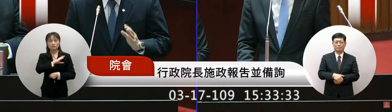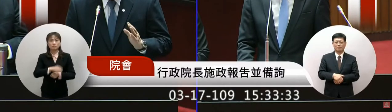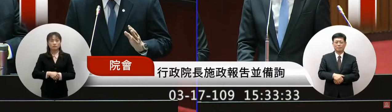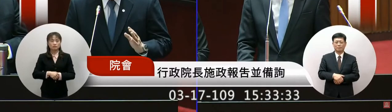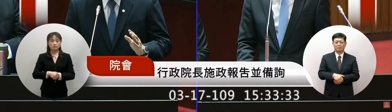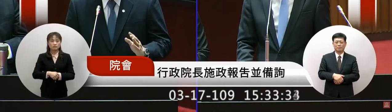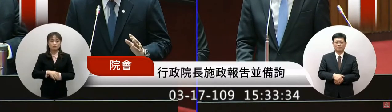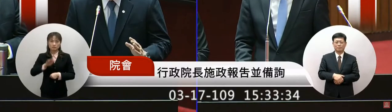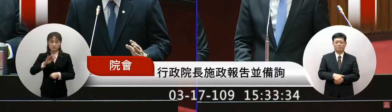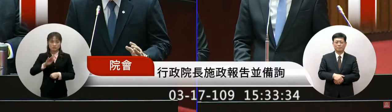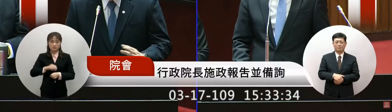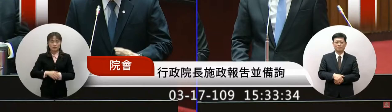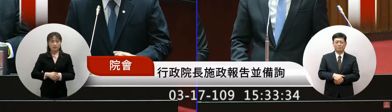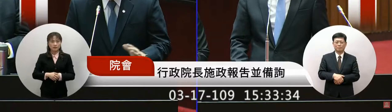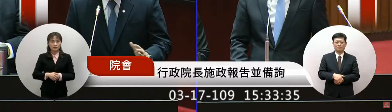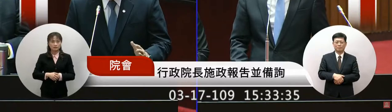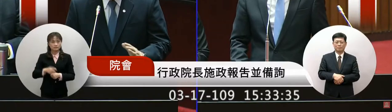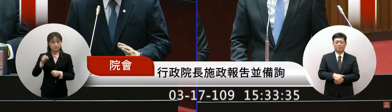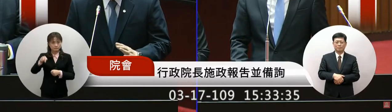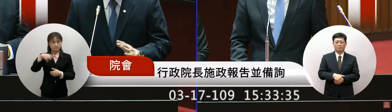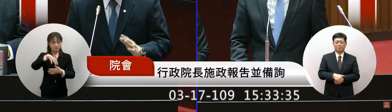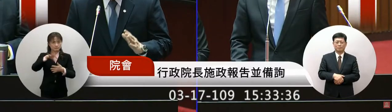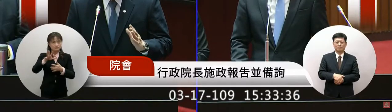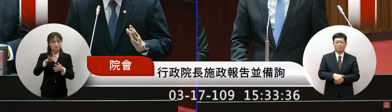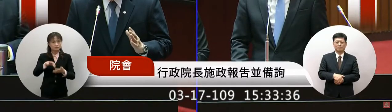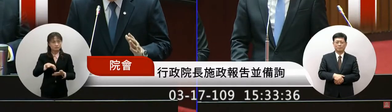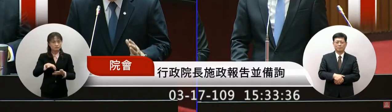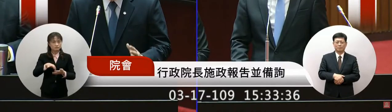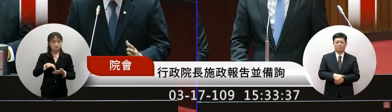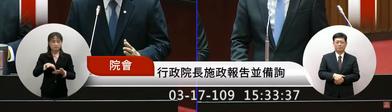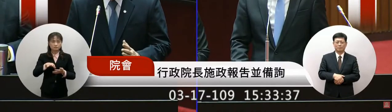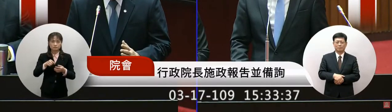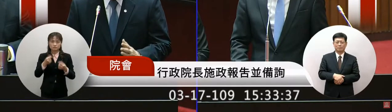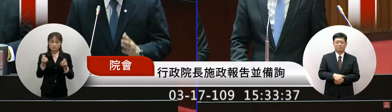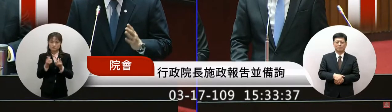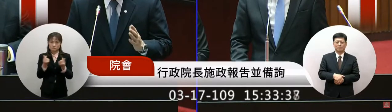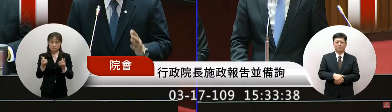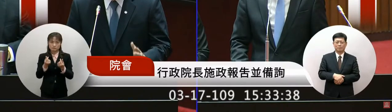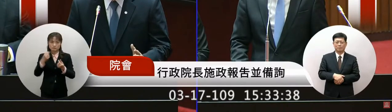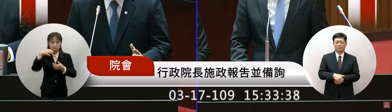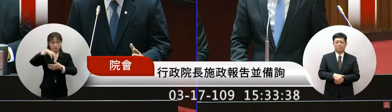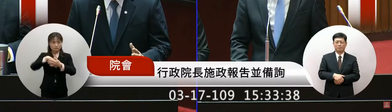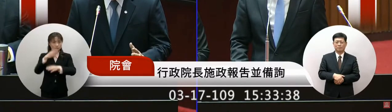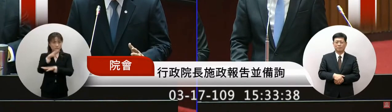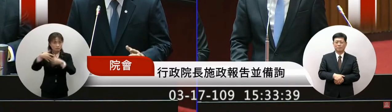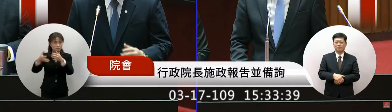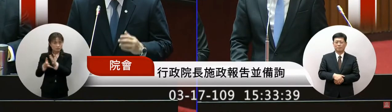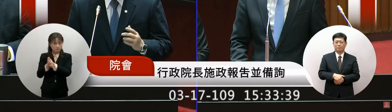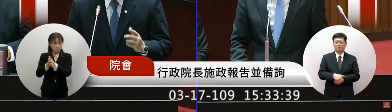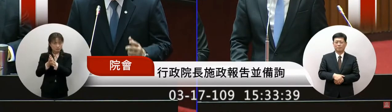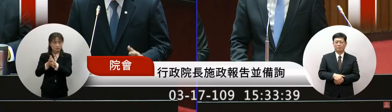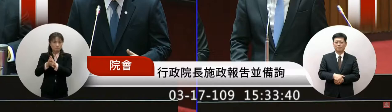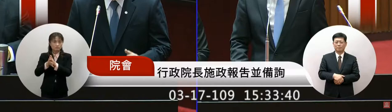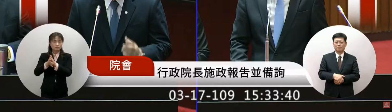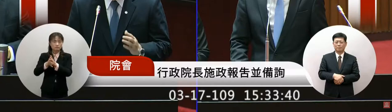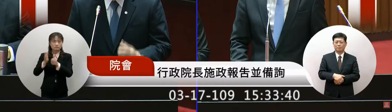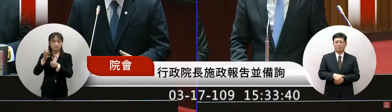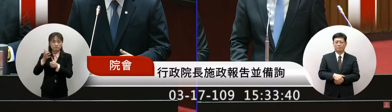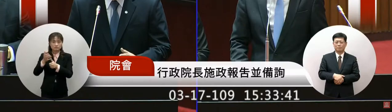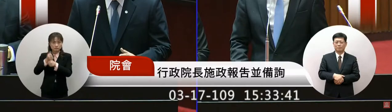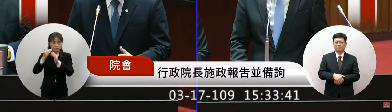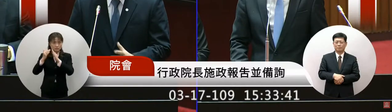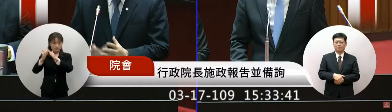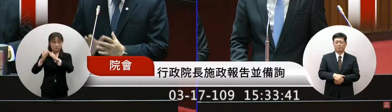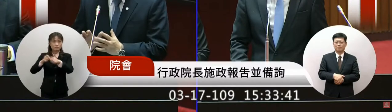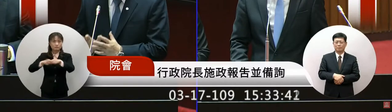然。因为这里面涉及到可能就是由内政部，因为涉及到都市计划啊、哦，有一些变更或